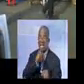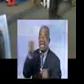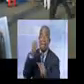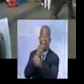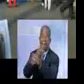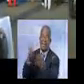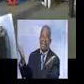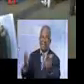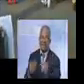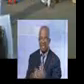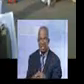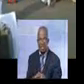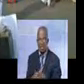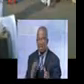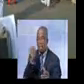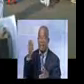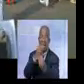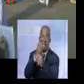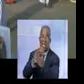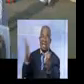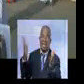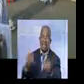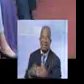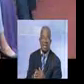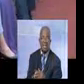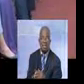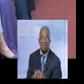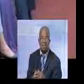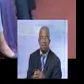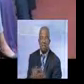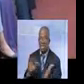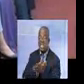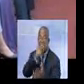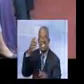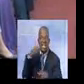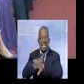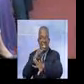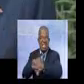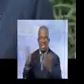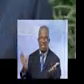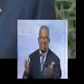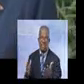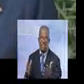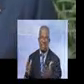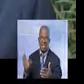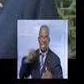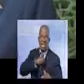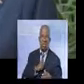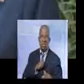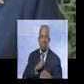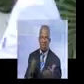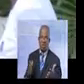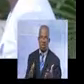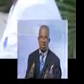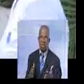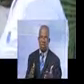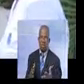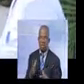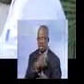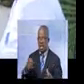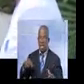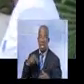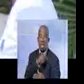là, on est vraiment dans la désolation totale. Pour trouver solution à cette situation, l'université Félix Houphouët-Boigny et la